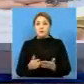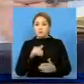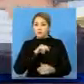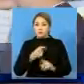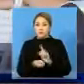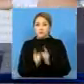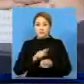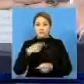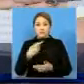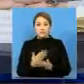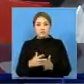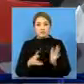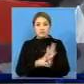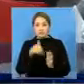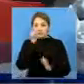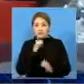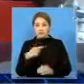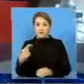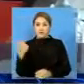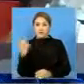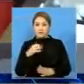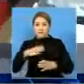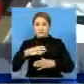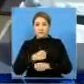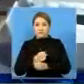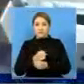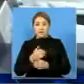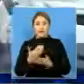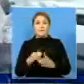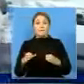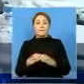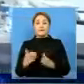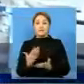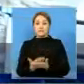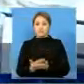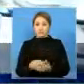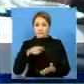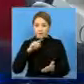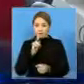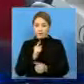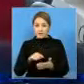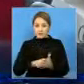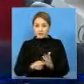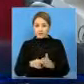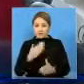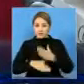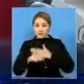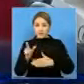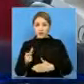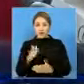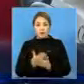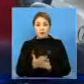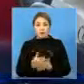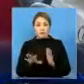өзгеретінін айтады. 8 айдан 1-2 аптаға дейін қысқаратын болды. Порталды енгізудегі негізгі мақсат мүгедектерге әлеуметтік қызметтерді өз